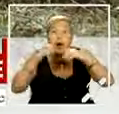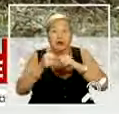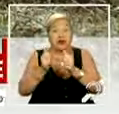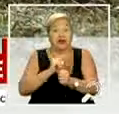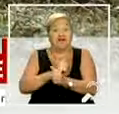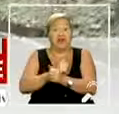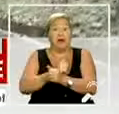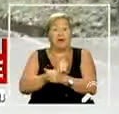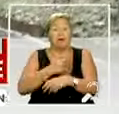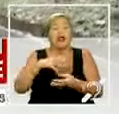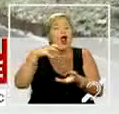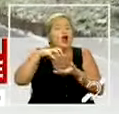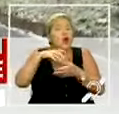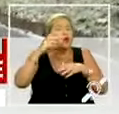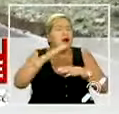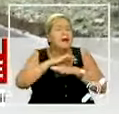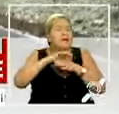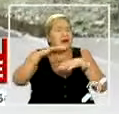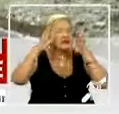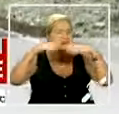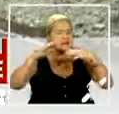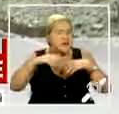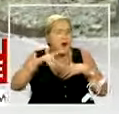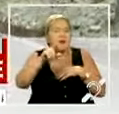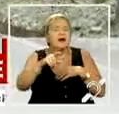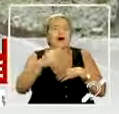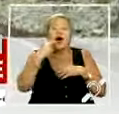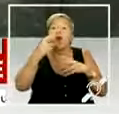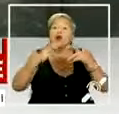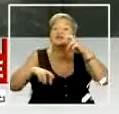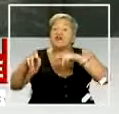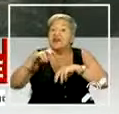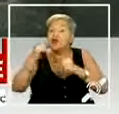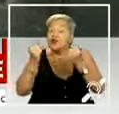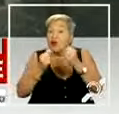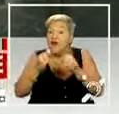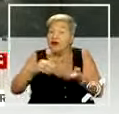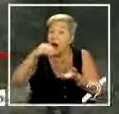acoperite de zăpadă, polițiștii vor verifica dacă șoferii și-au schimbat cauciucurile de vară cu cele de iarnă.